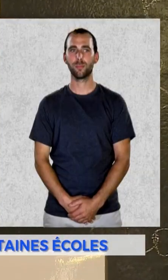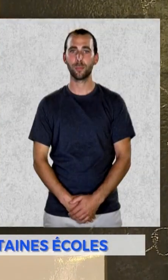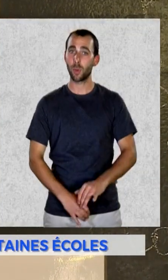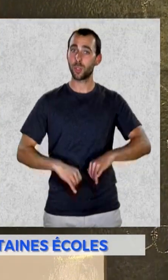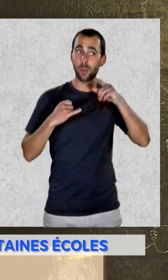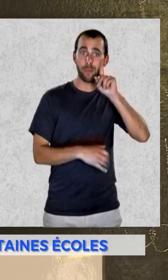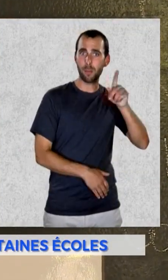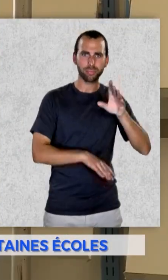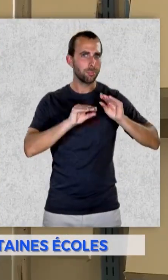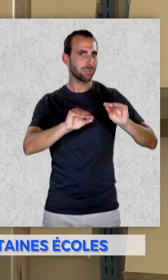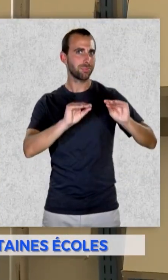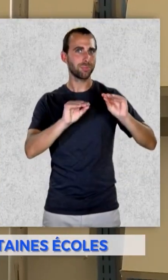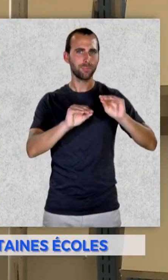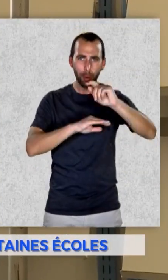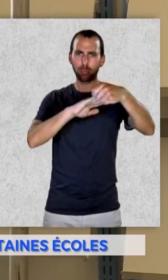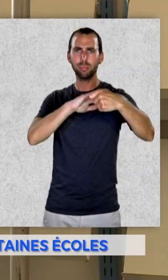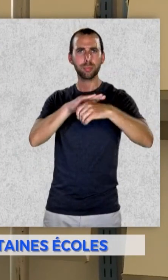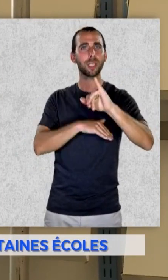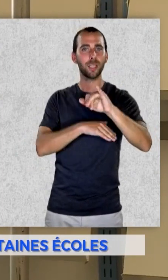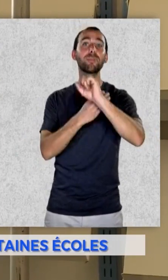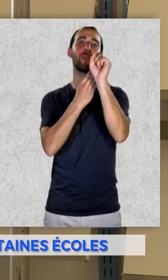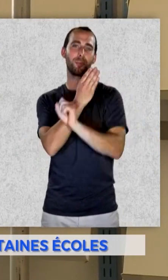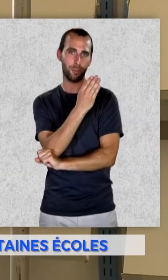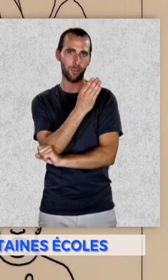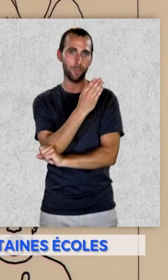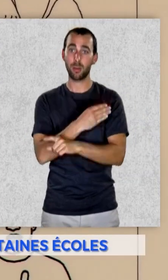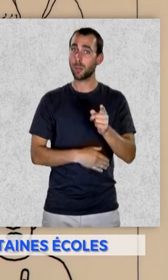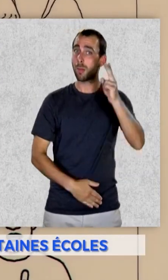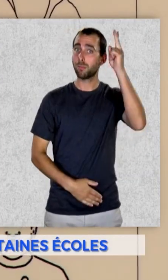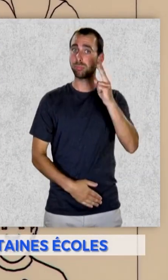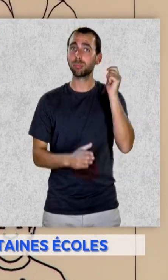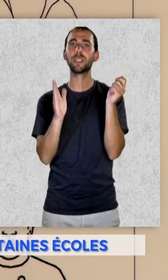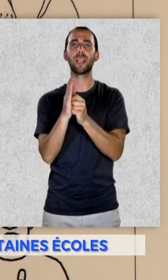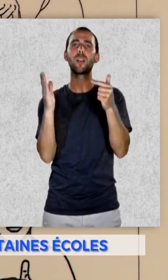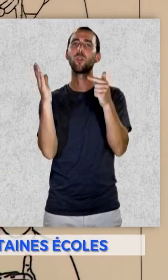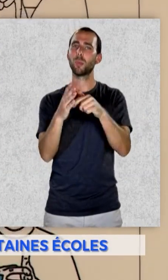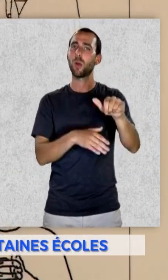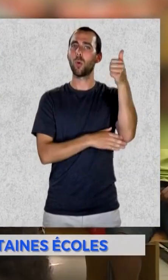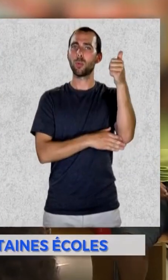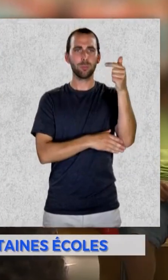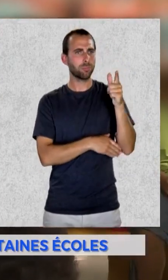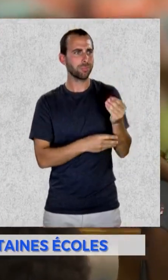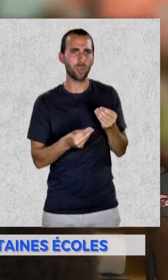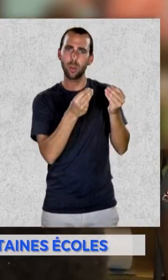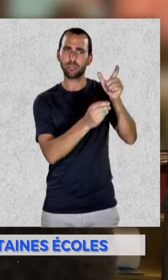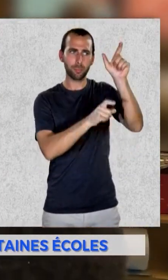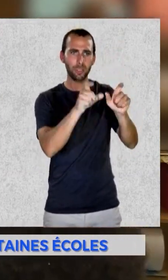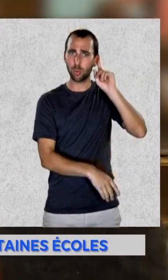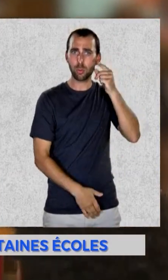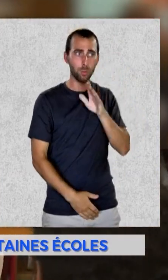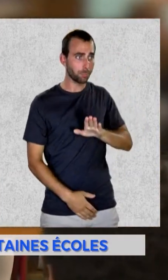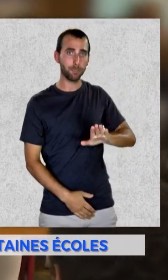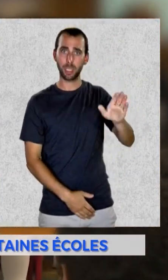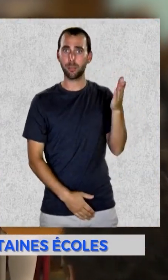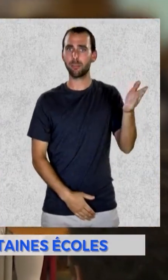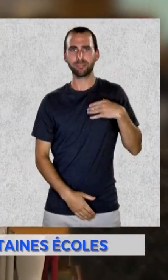Ces cours que dispense la jeune femme, c'est la province sud qui les subventionne. Ils ont été lancés en 2011 et permettent à des sourds comme Florence d'avoir